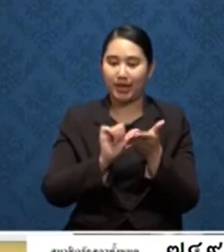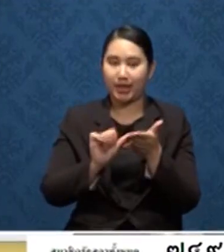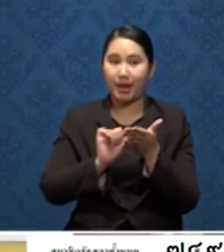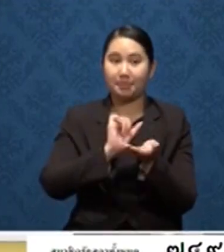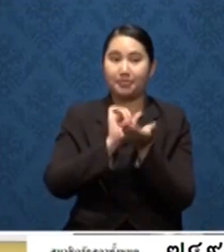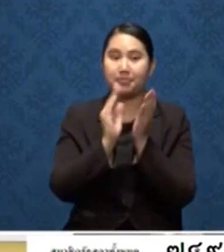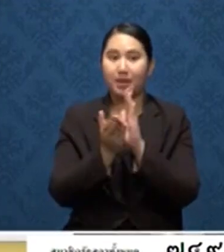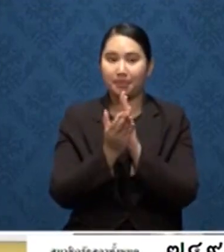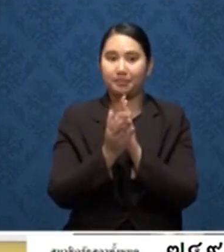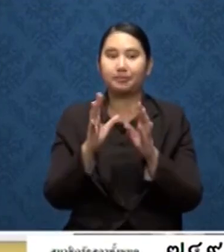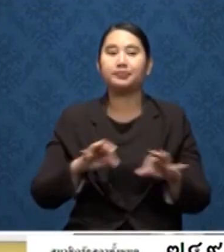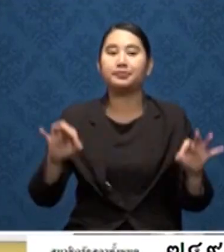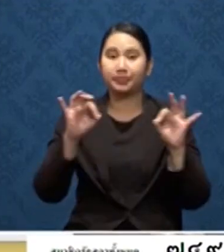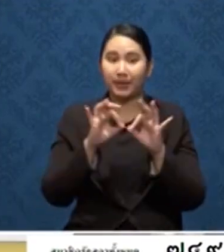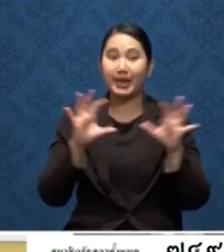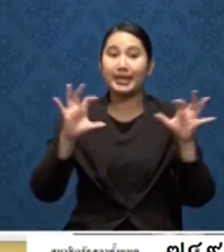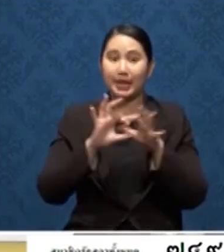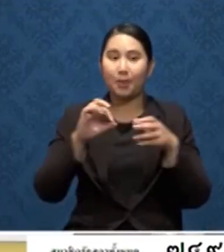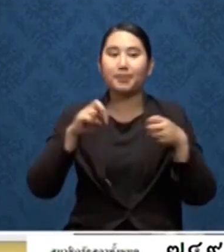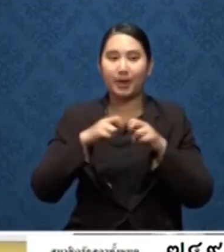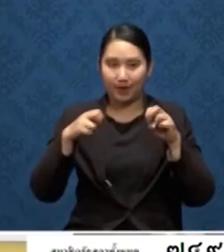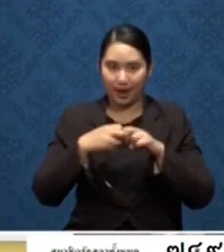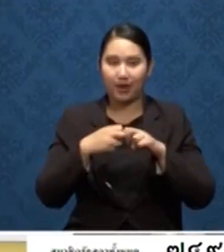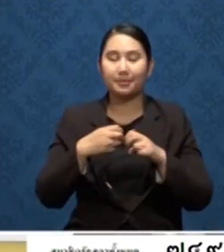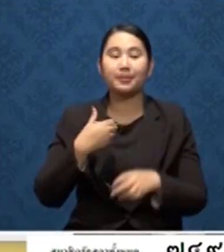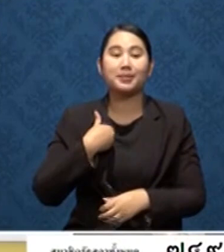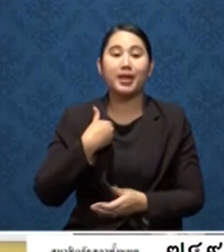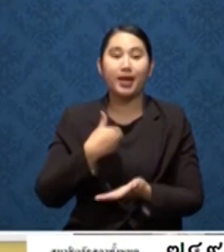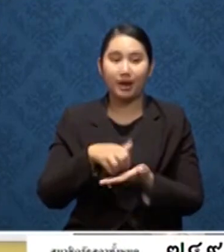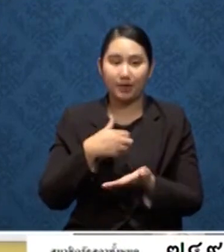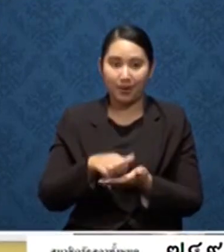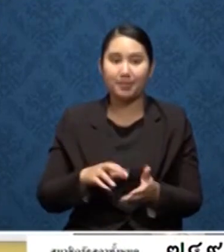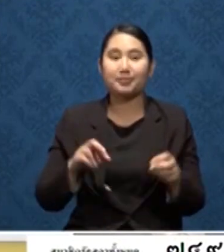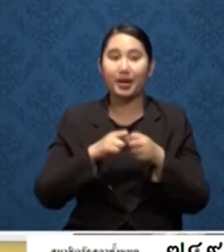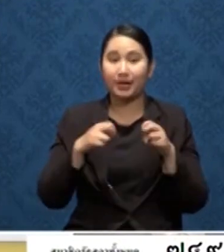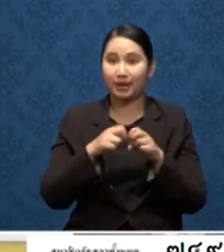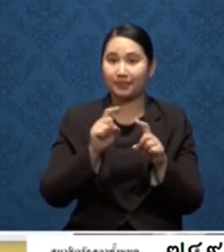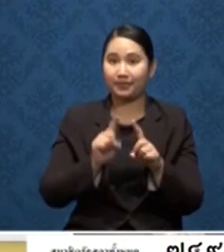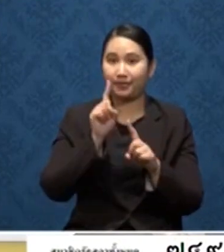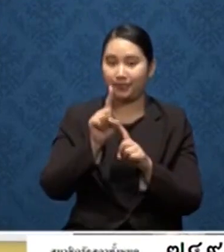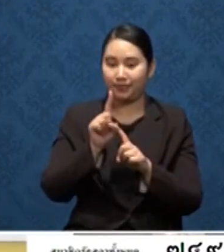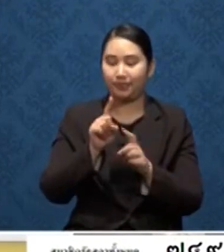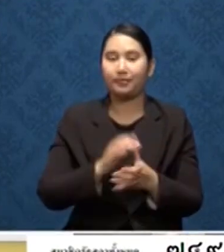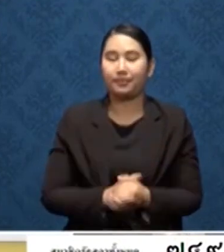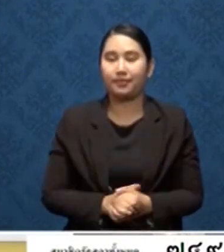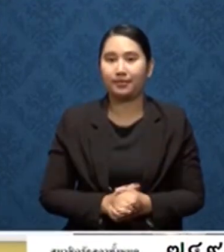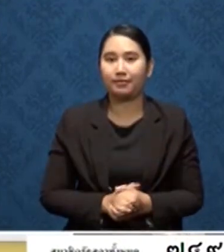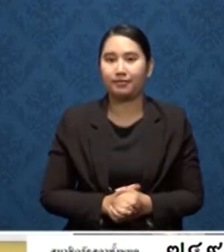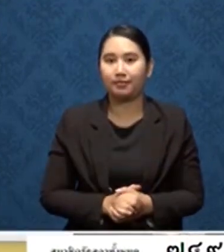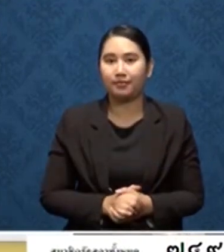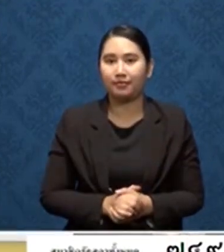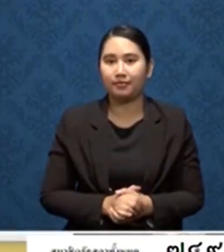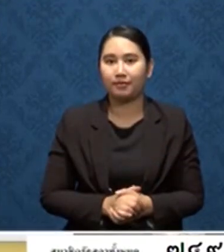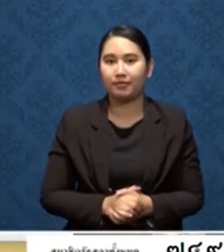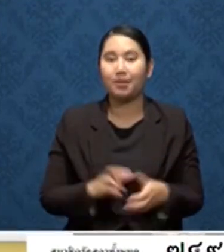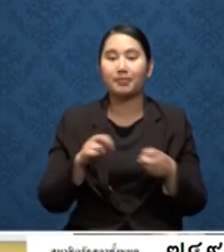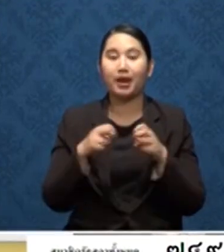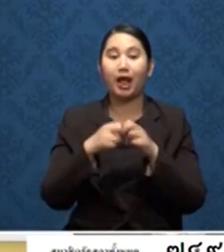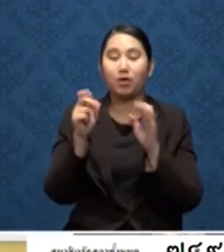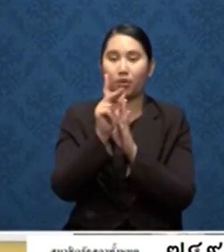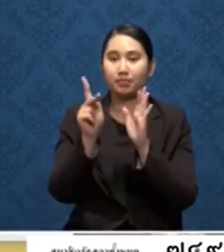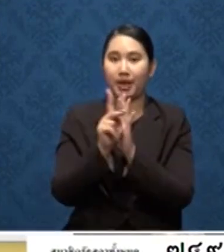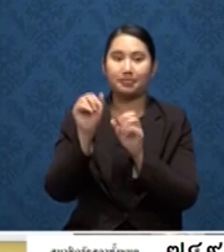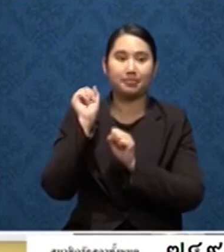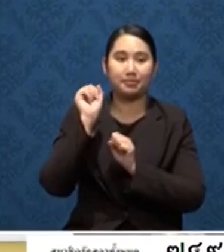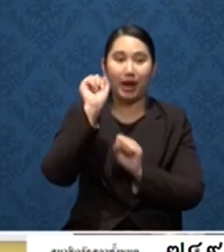ก็จำเป็นจะต้องพูดถึง 3ปัญหาด้วยกันครับปัญหาข้อที่ 1ครับคือปัญหาเรื่องขอบเขตการบังคับใช้